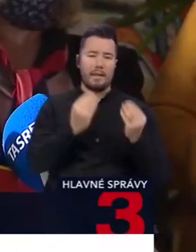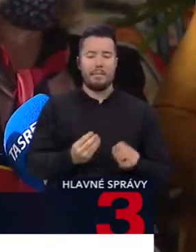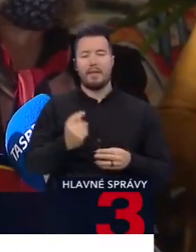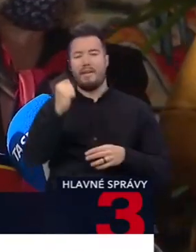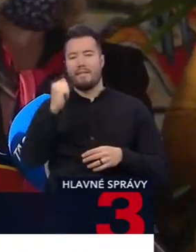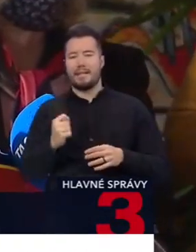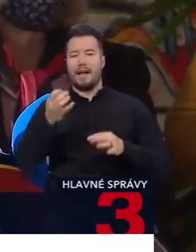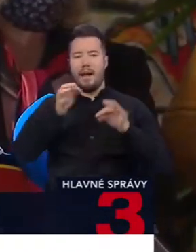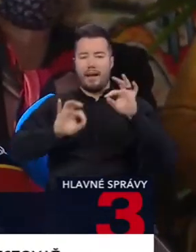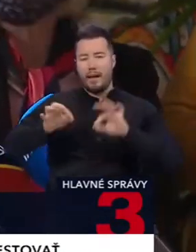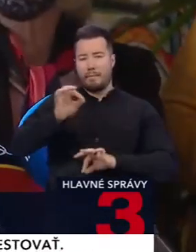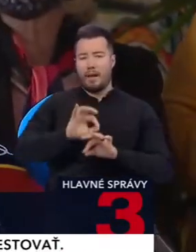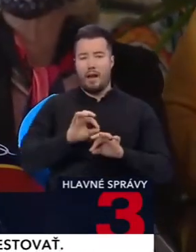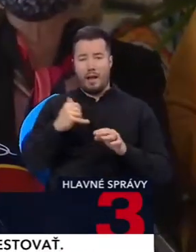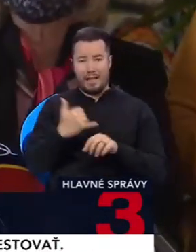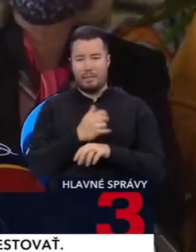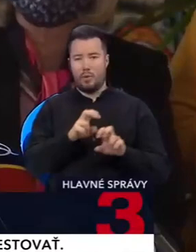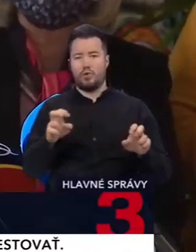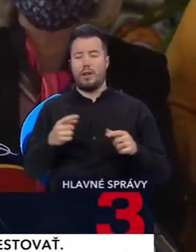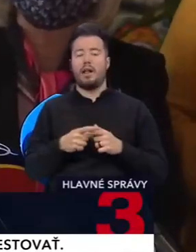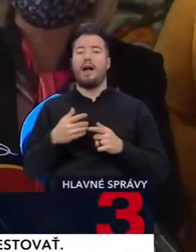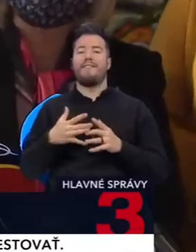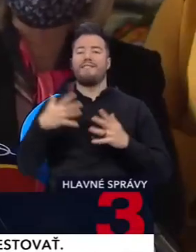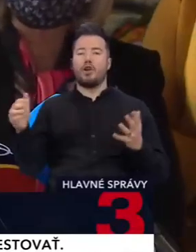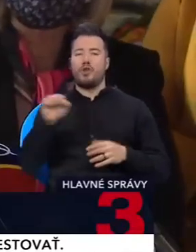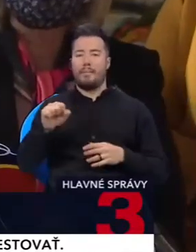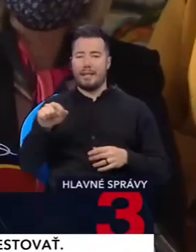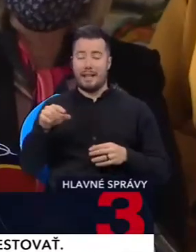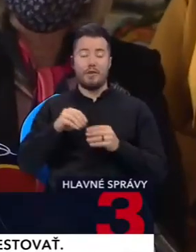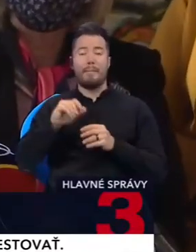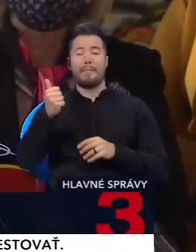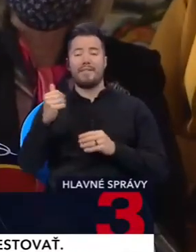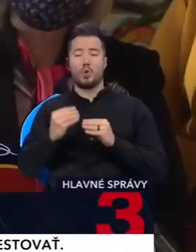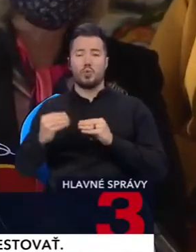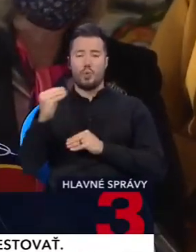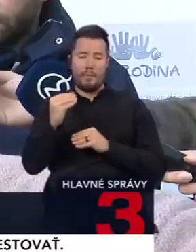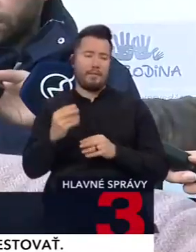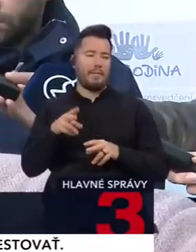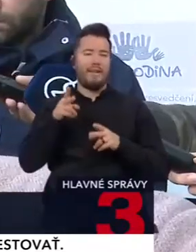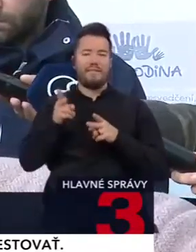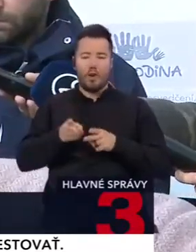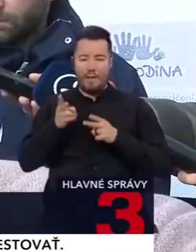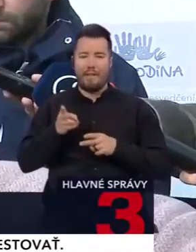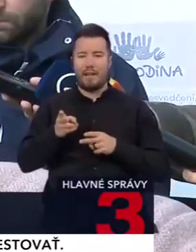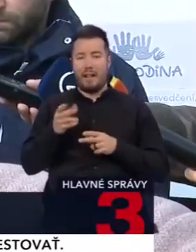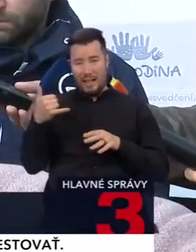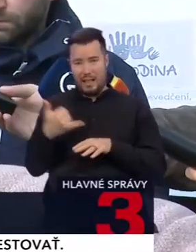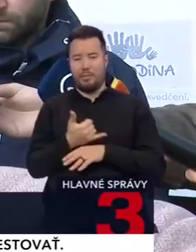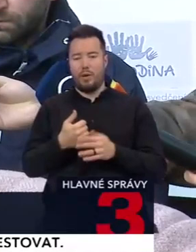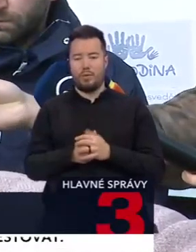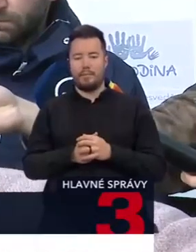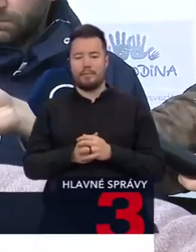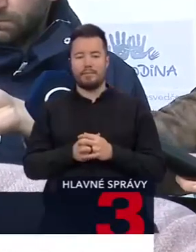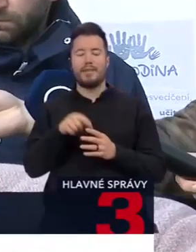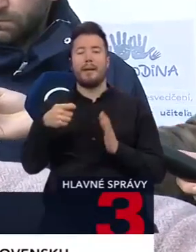chémia, ale chýbajú už učitelia vo väčších mestách, učitelia prvého stupňa, vychovávatelia. Keby sa ideálne tie